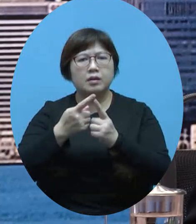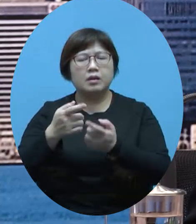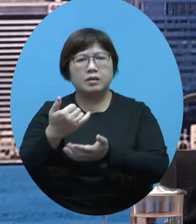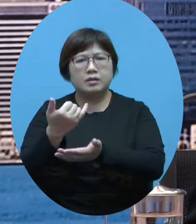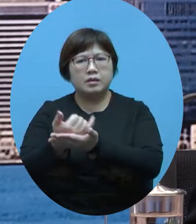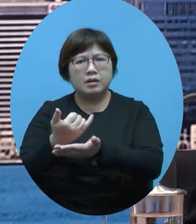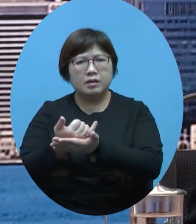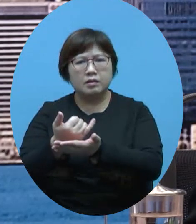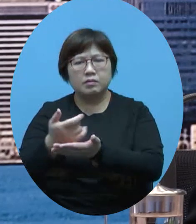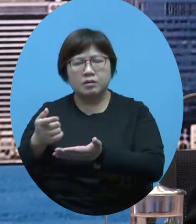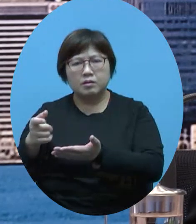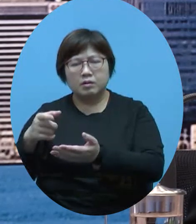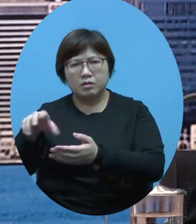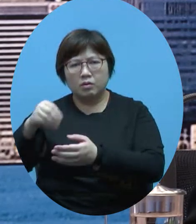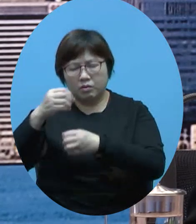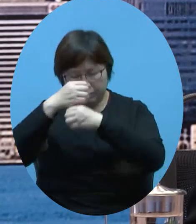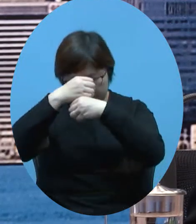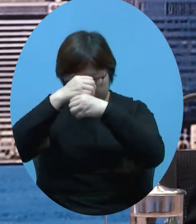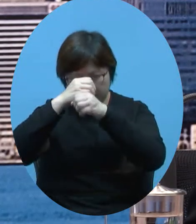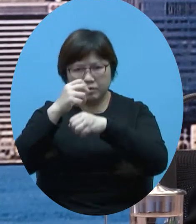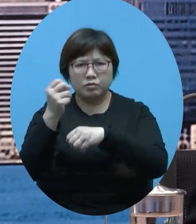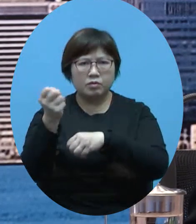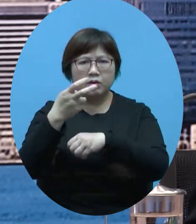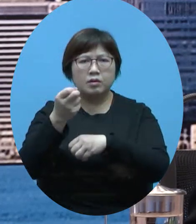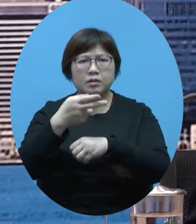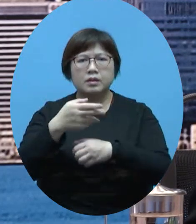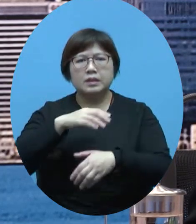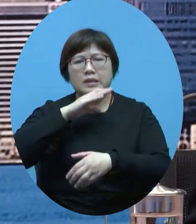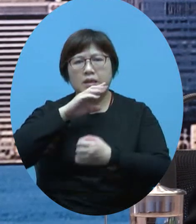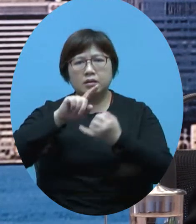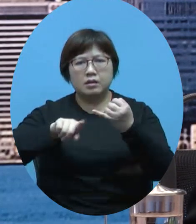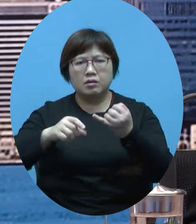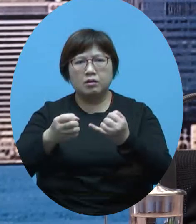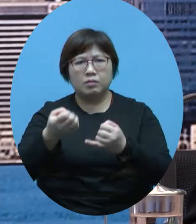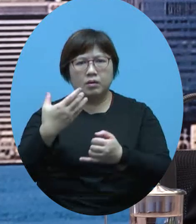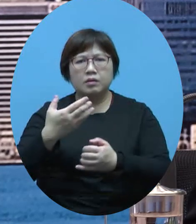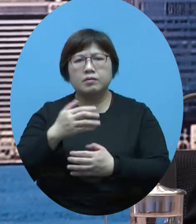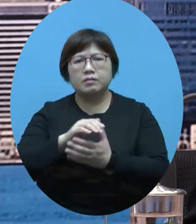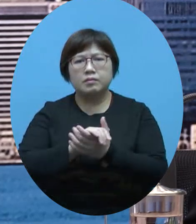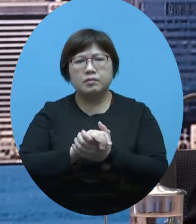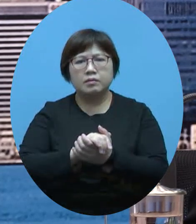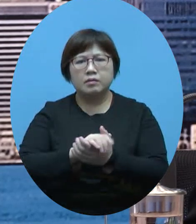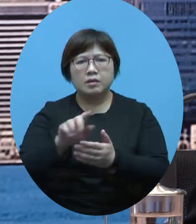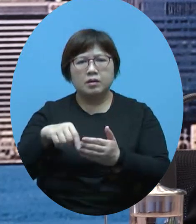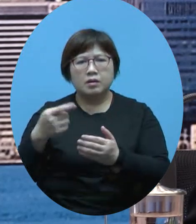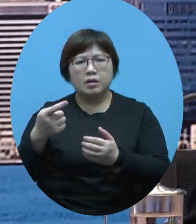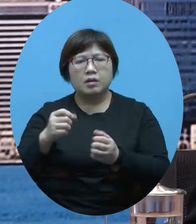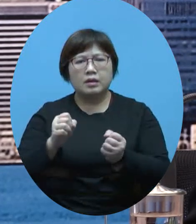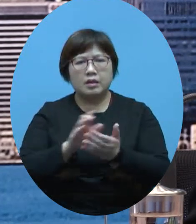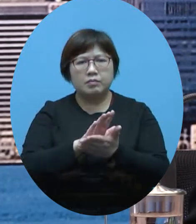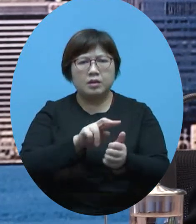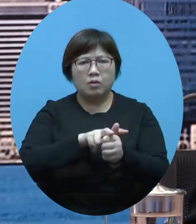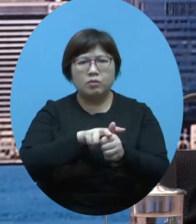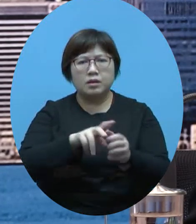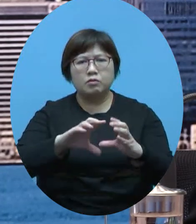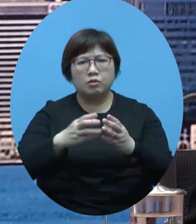拿了一些樣本呢再去化驗，現在呢是等待結果的。另外呢，感染控制組的同事呢昨天